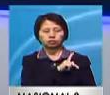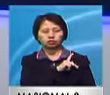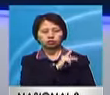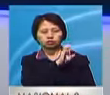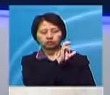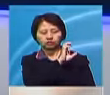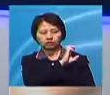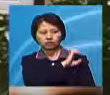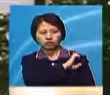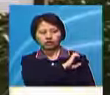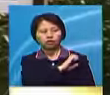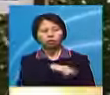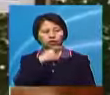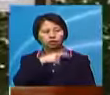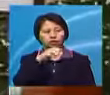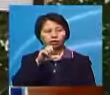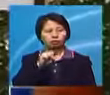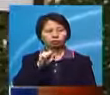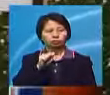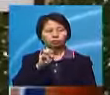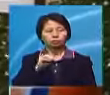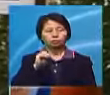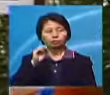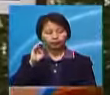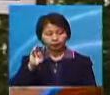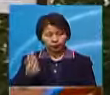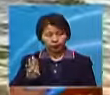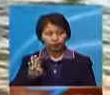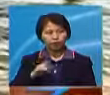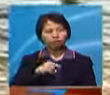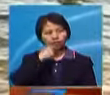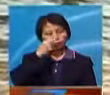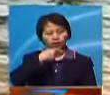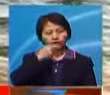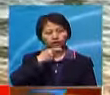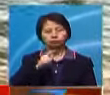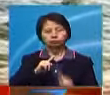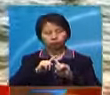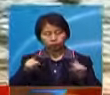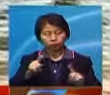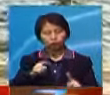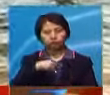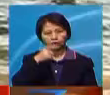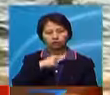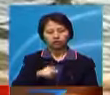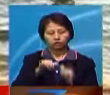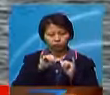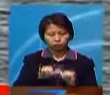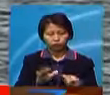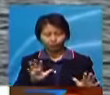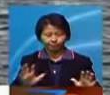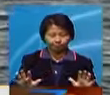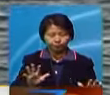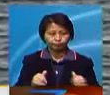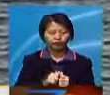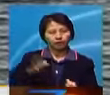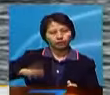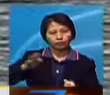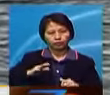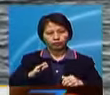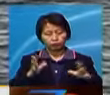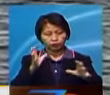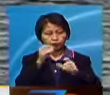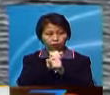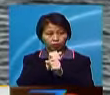Air Melaka Berhad SEMB, Dato' Insinyur Muhammad Khalid Nasir bagaimanapun berkata, ia masih terkawal dan belum